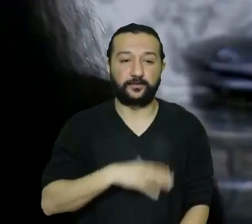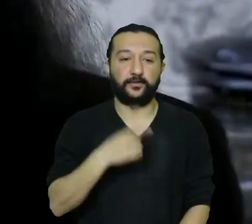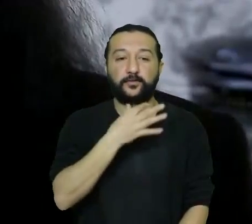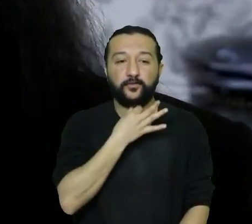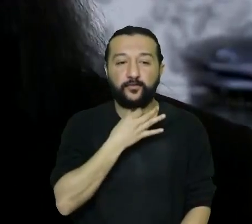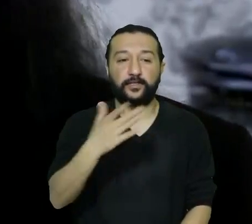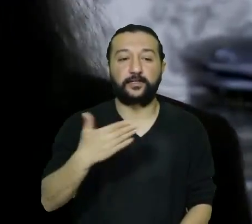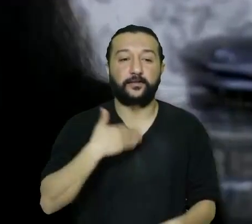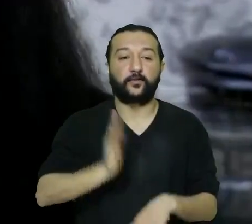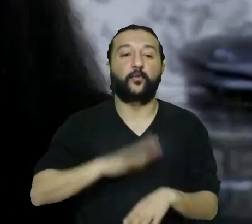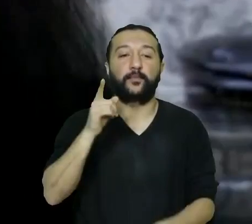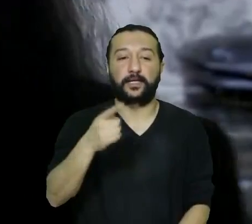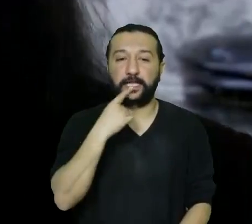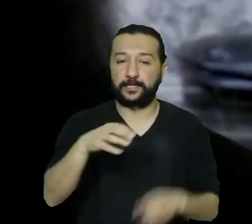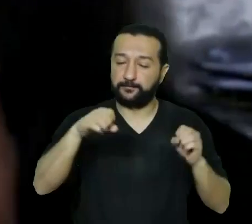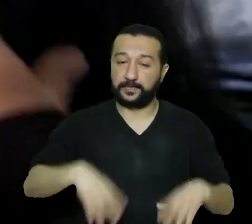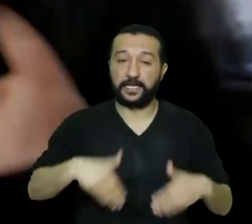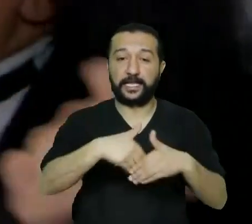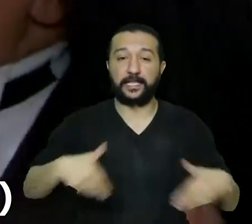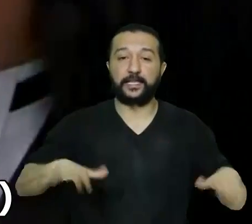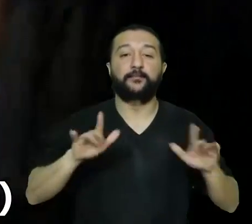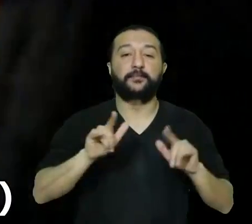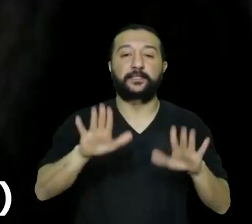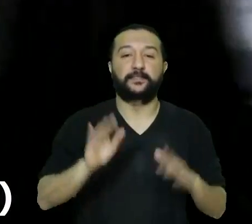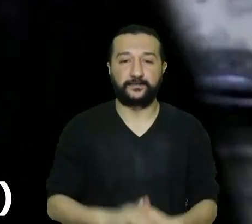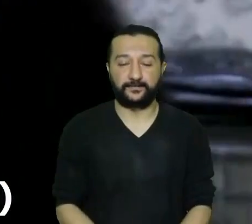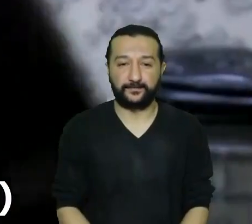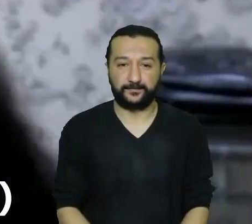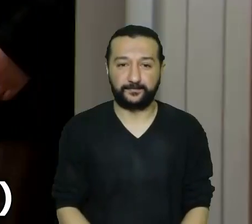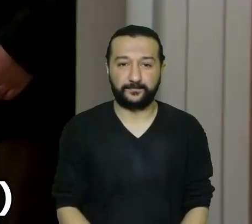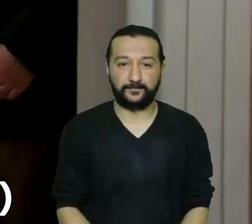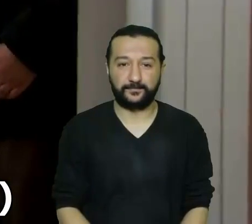Lütfen eylemeyin beni. Yönüme çıkmayın lütfen.